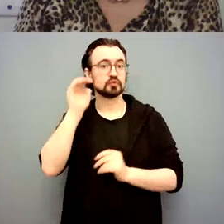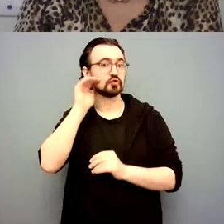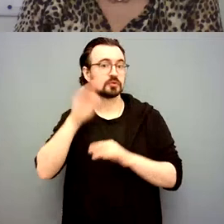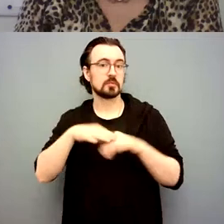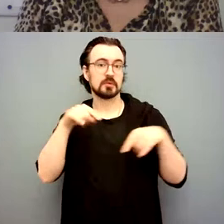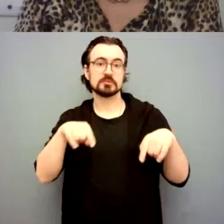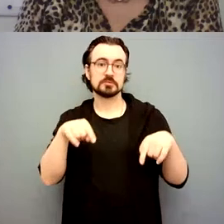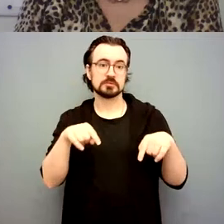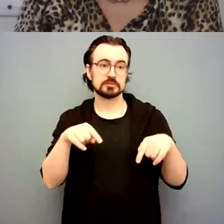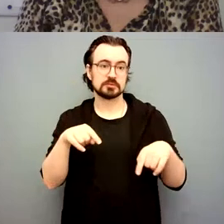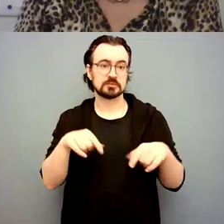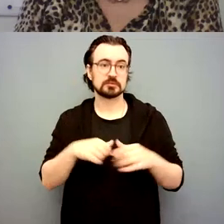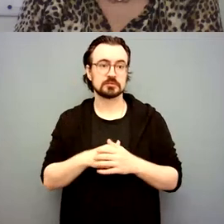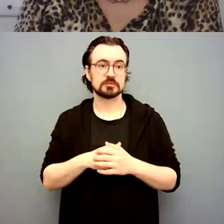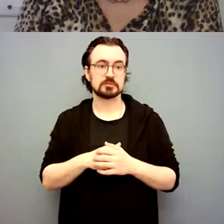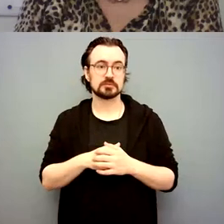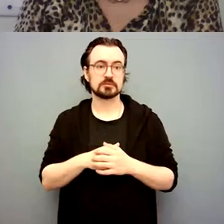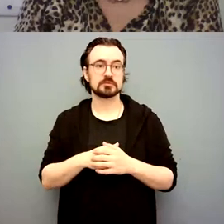här